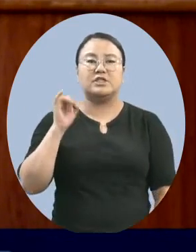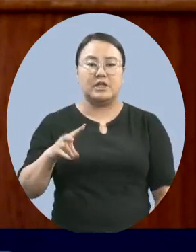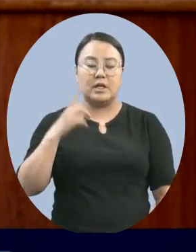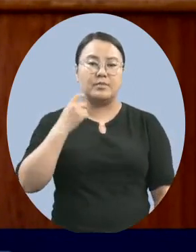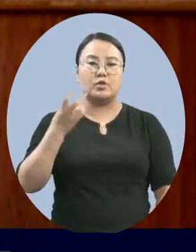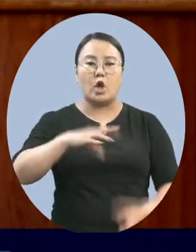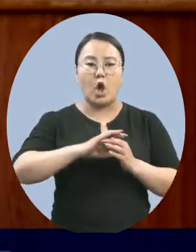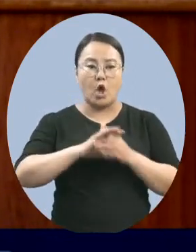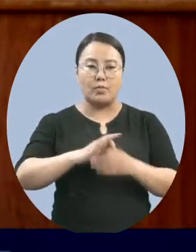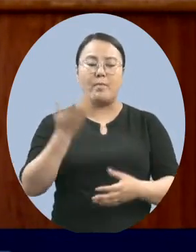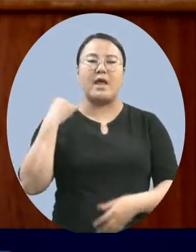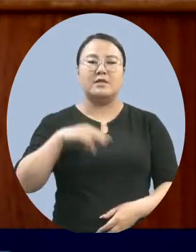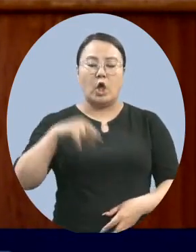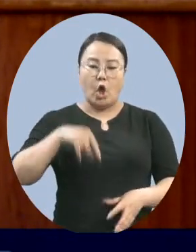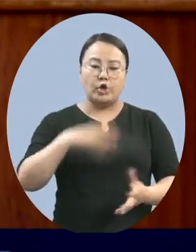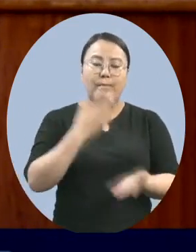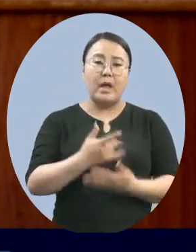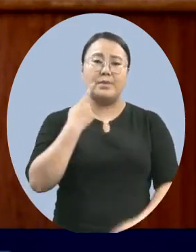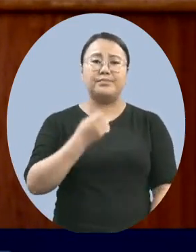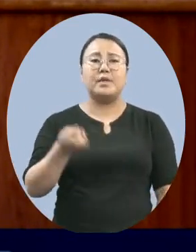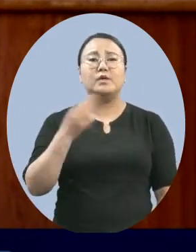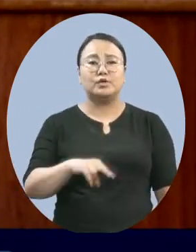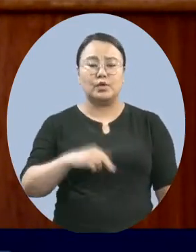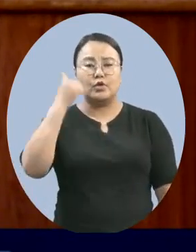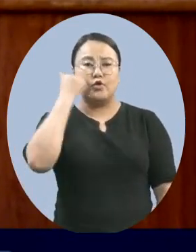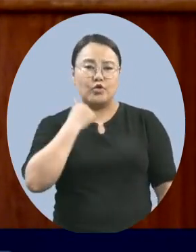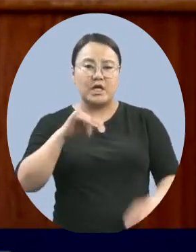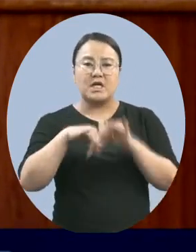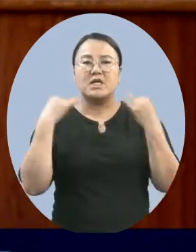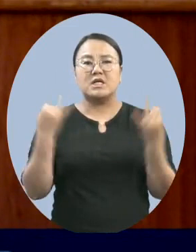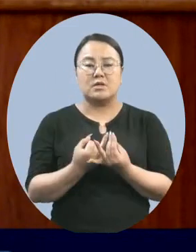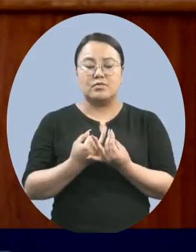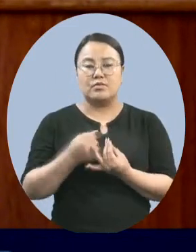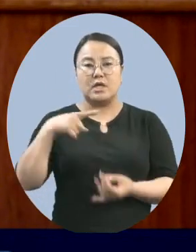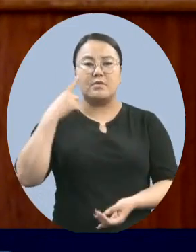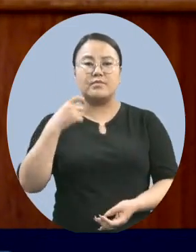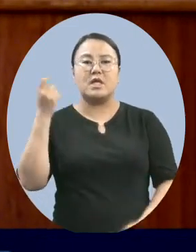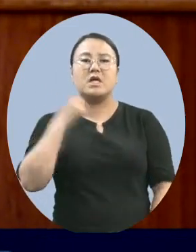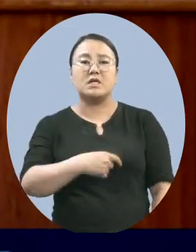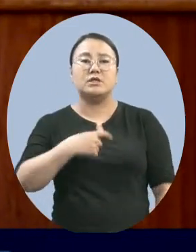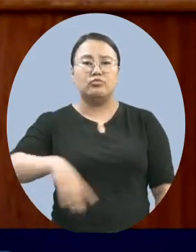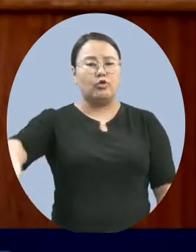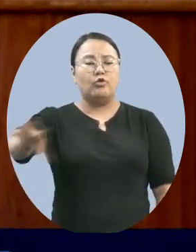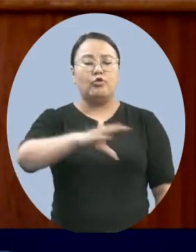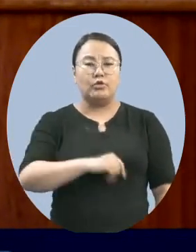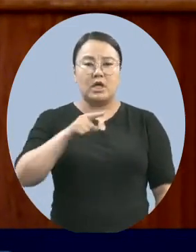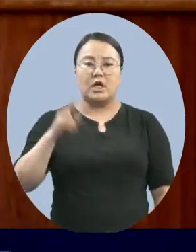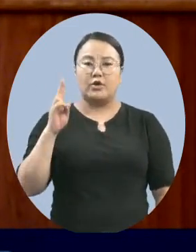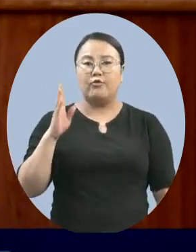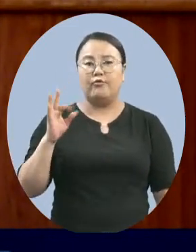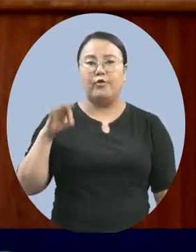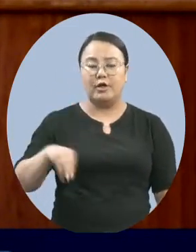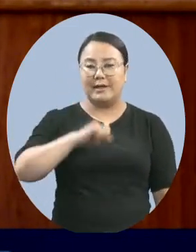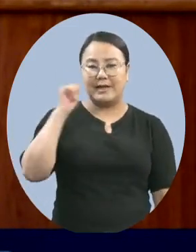холбоонд байсан одоо байгаа эмгтээчүүд Ахмад парламентын эмгтээ гишүүд бүгдээрээ энэ